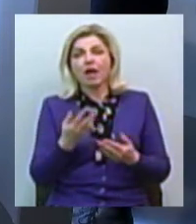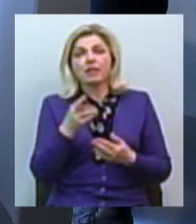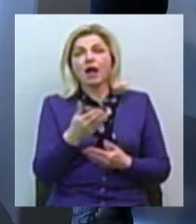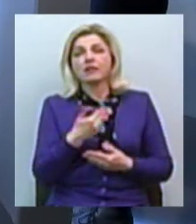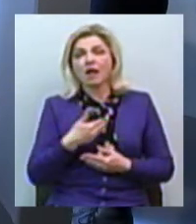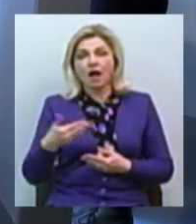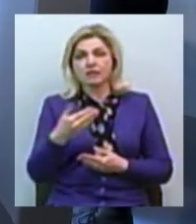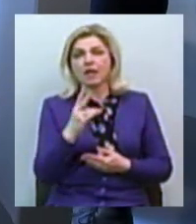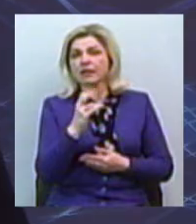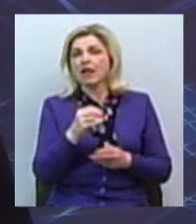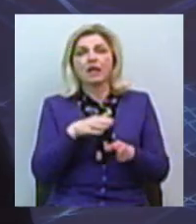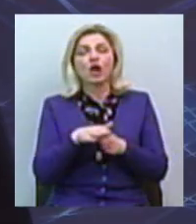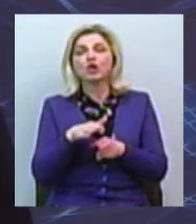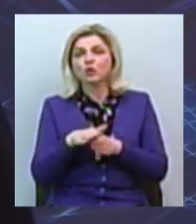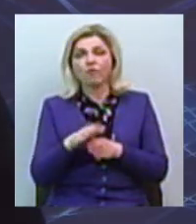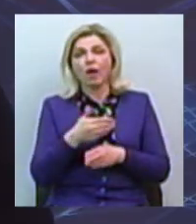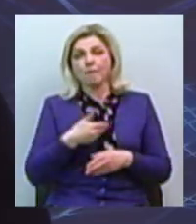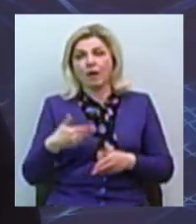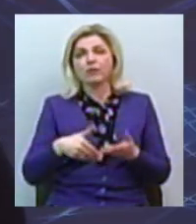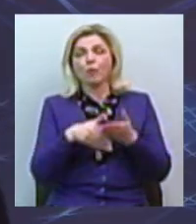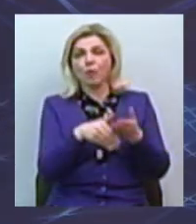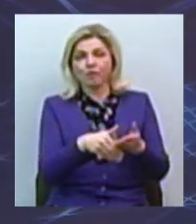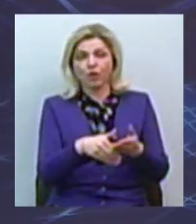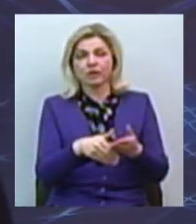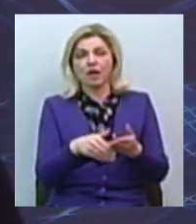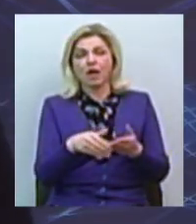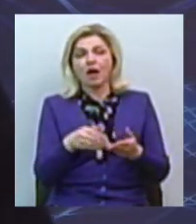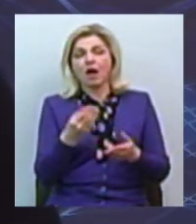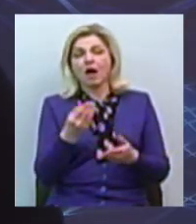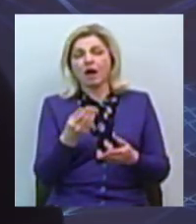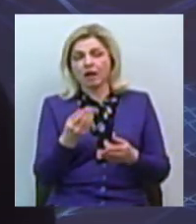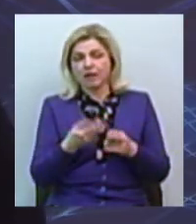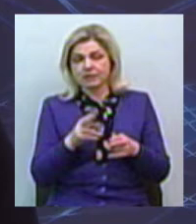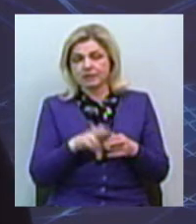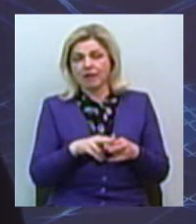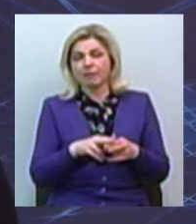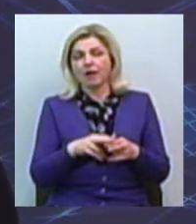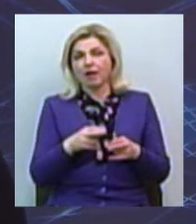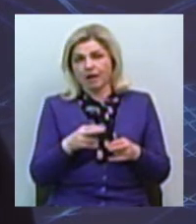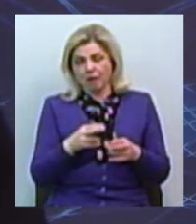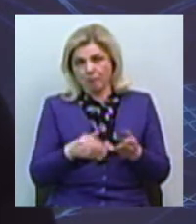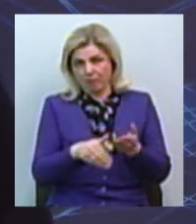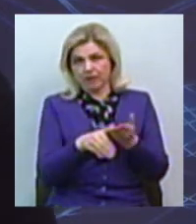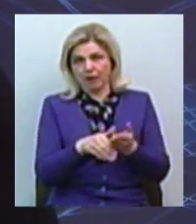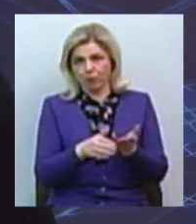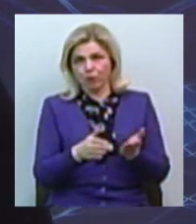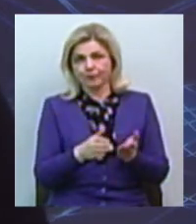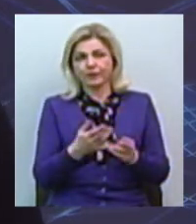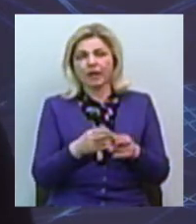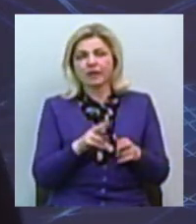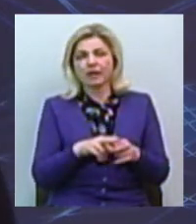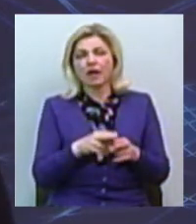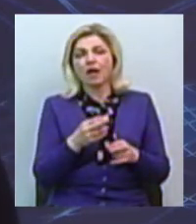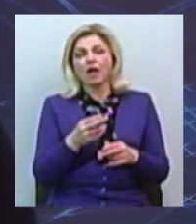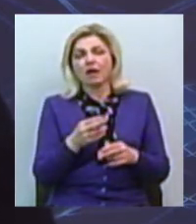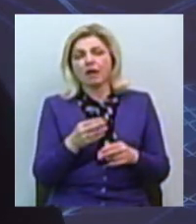скажімо так, ми не реалізовуємо стартапи, ми допомагаємо їм менторською підтримкою. Це наша вартість, яку ми приносимо. Перша – це менторська підтримка.